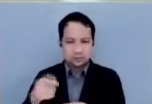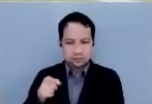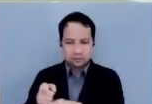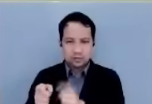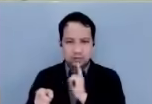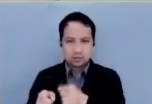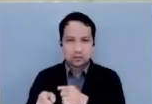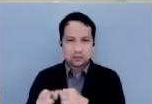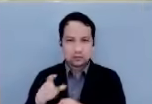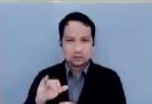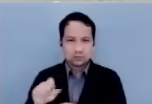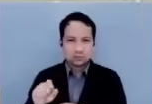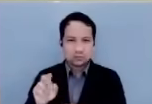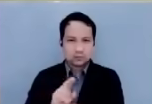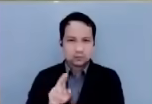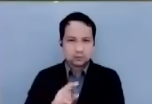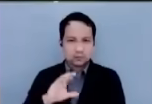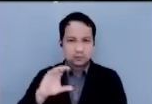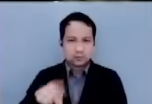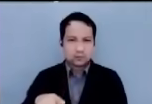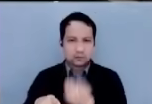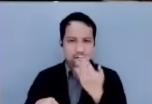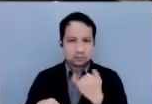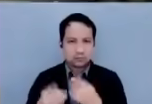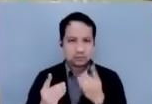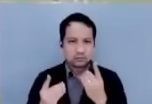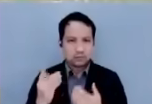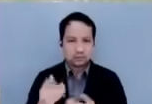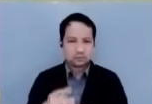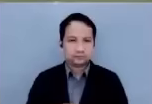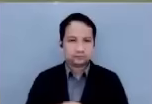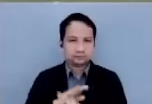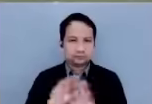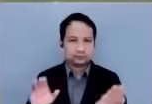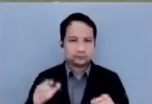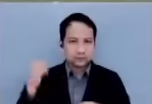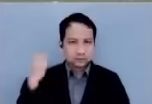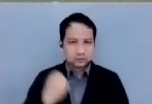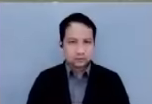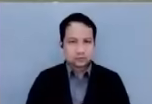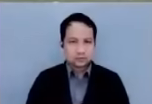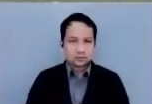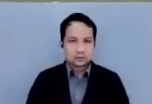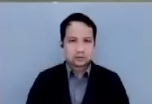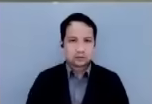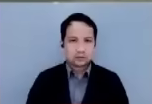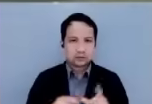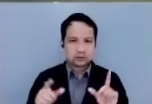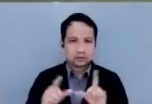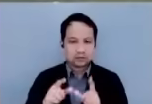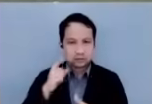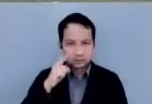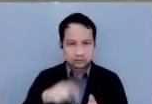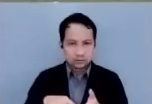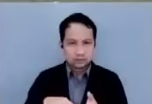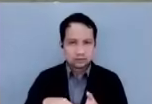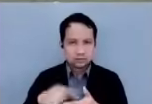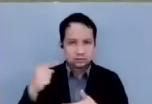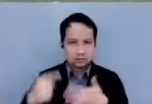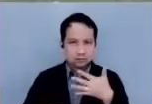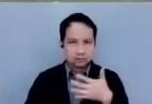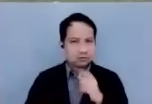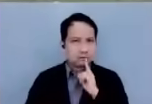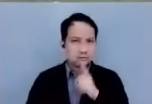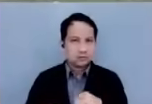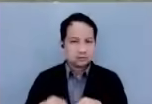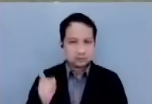Cesar na gumagamit ng cellphone habang nagmamaneho. Walang seatbelt at paso na ang rehistro. Mga bagay na lahat ay di raw totoo.